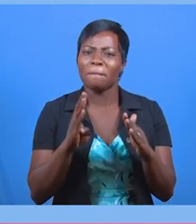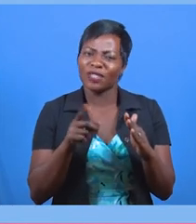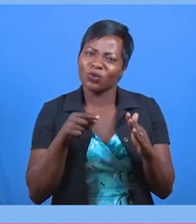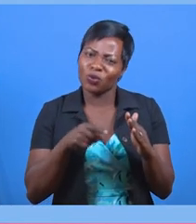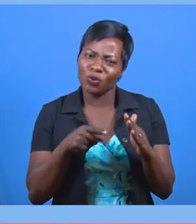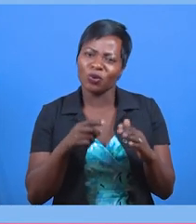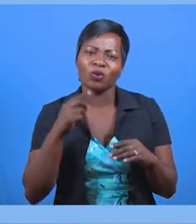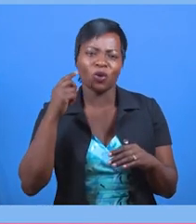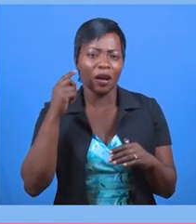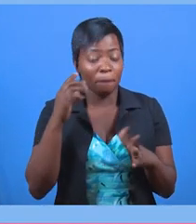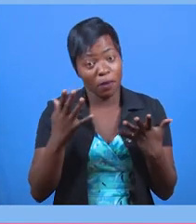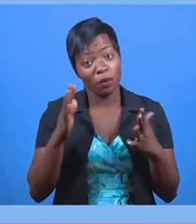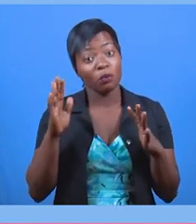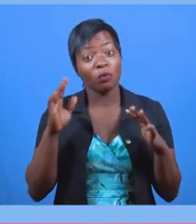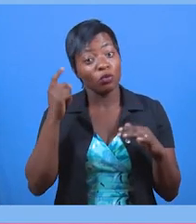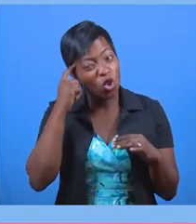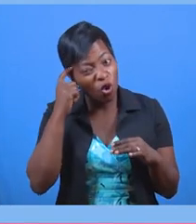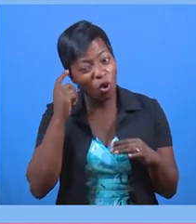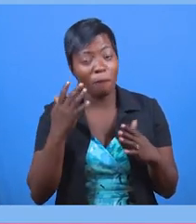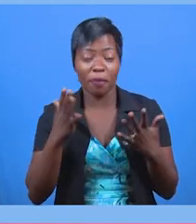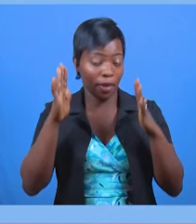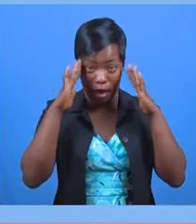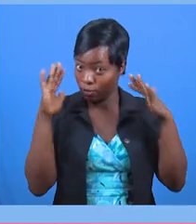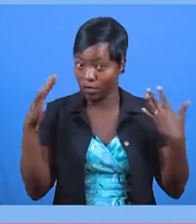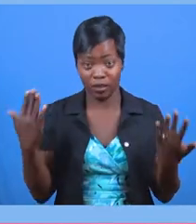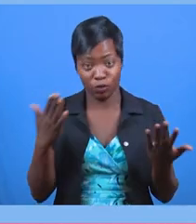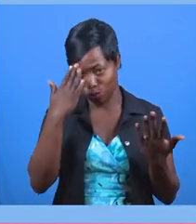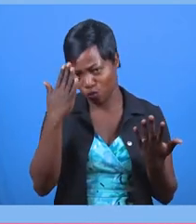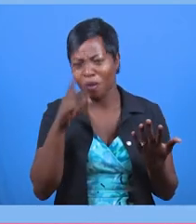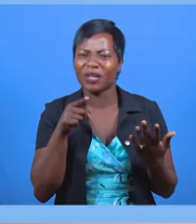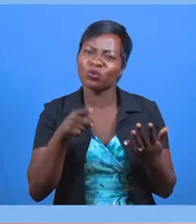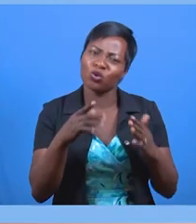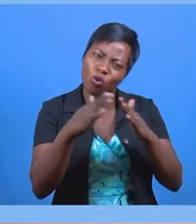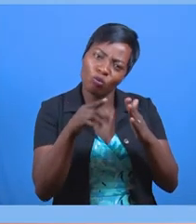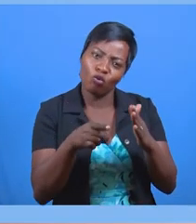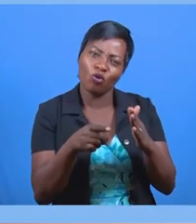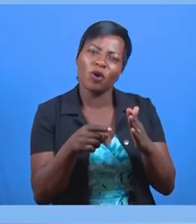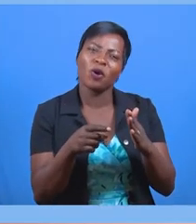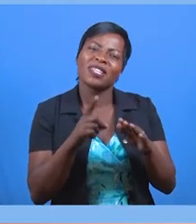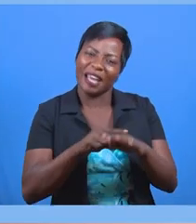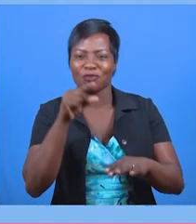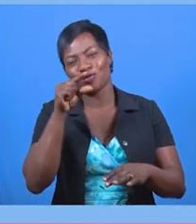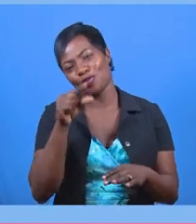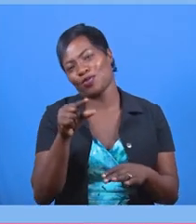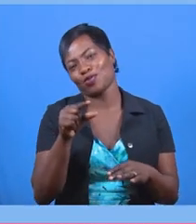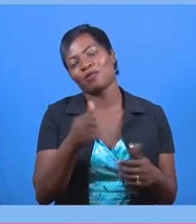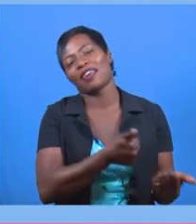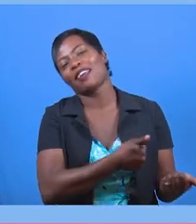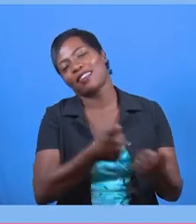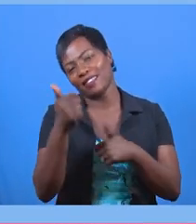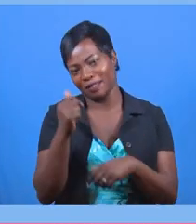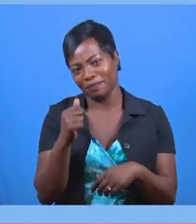achizikanwa kana kunga asingazikanwi. Asi anogara kwenguva pfupi, haagari